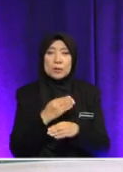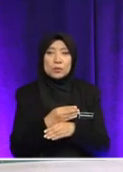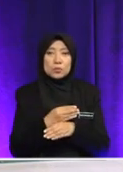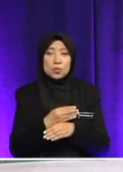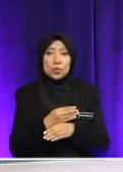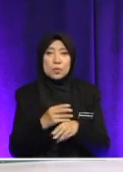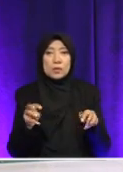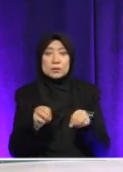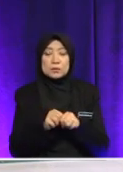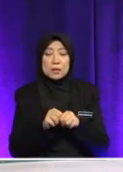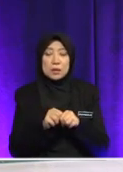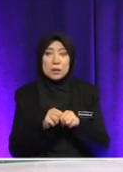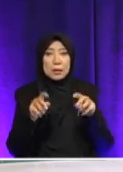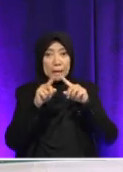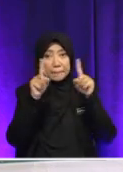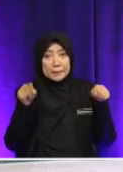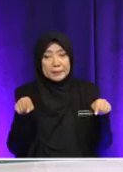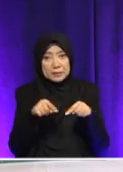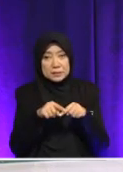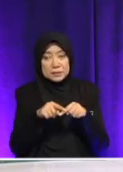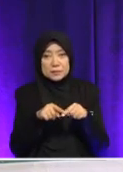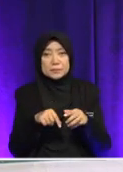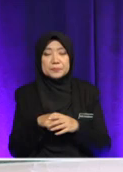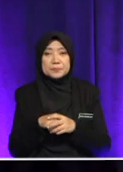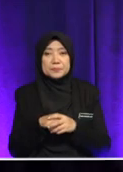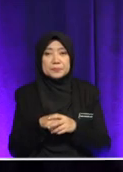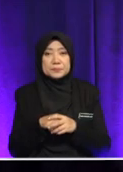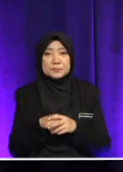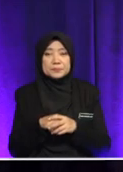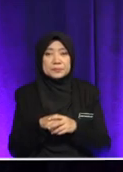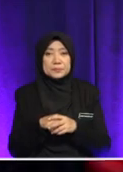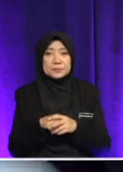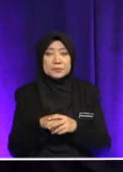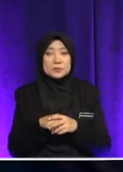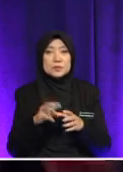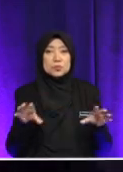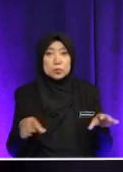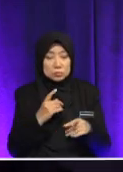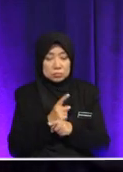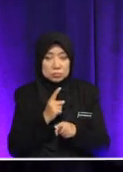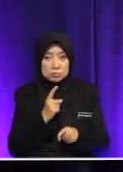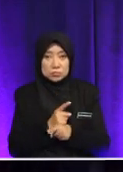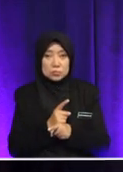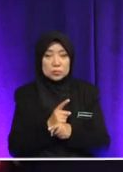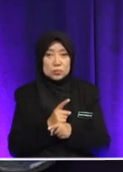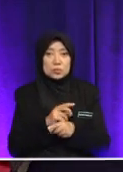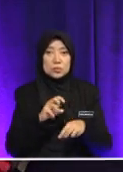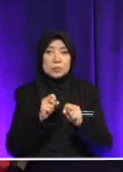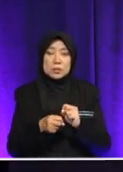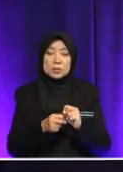Pak segi panjang macam ini jadi buat bagi Ello Oke Supaya dia